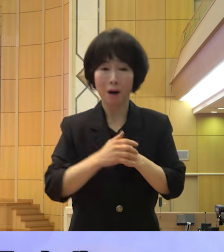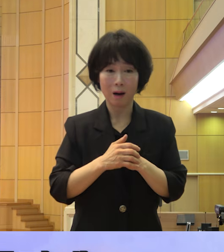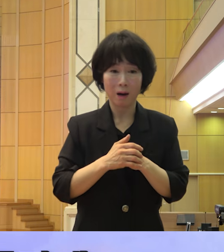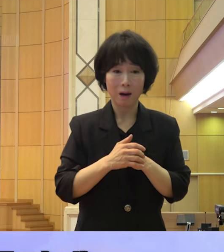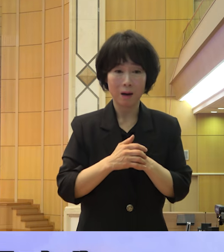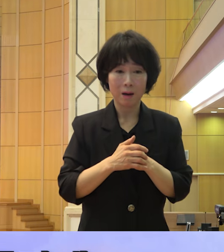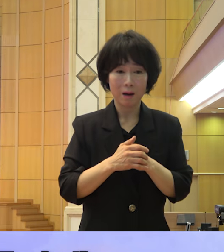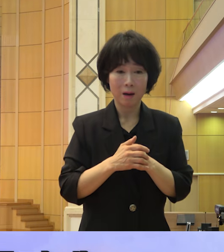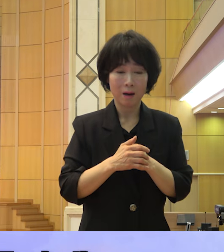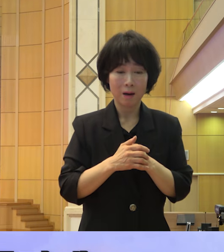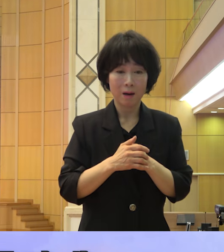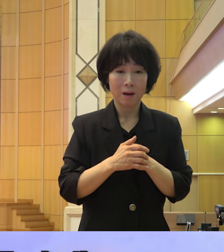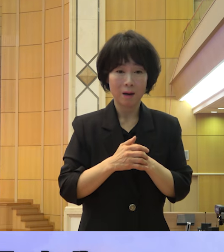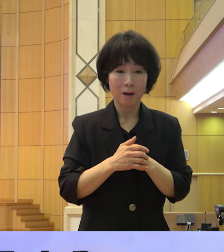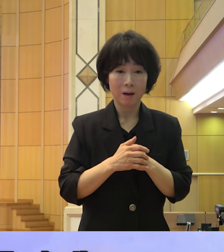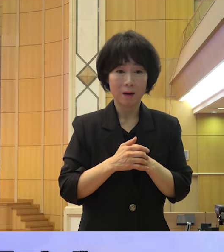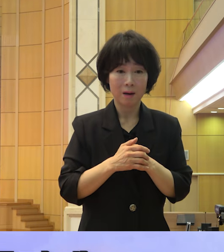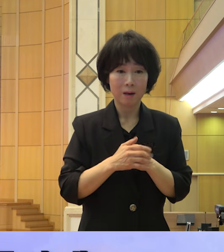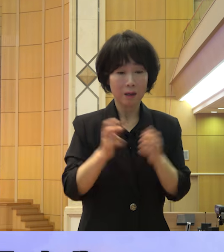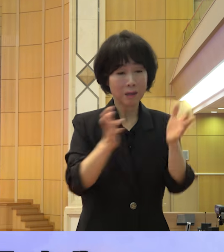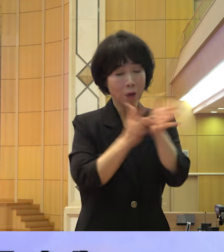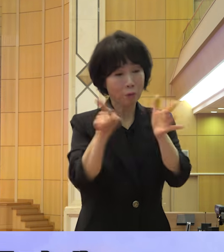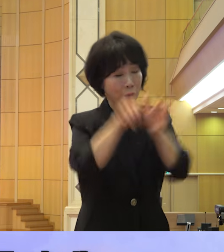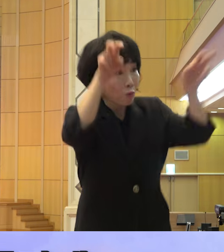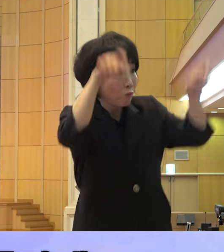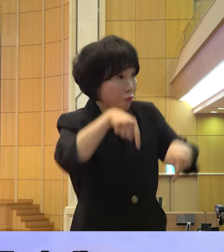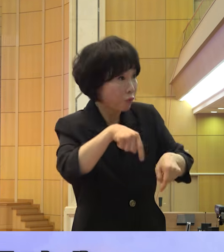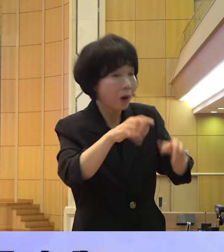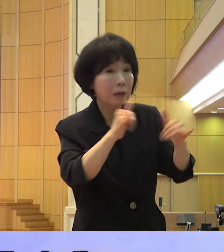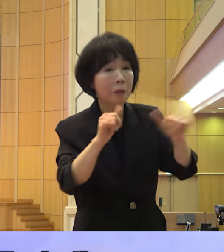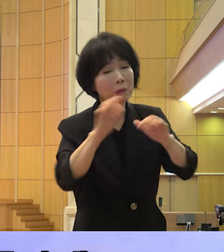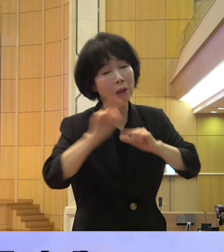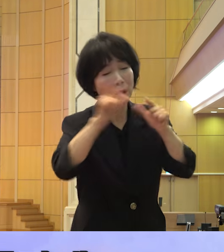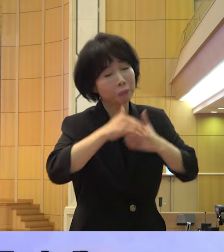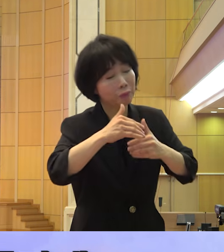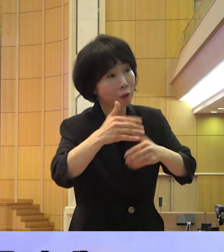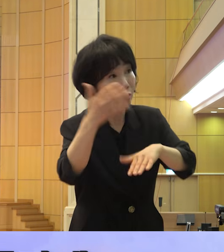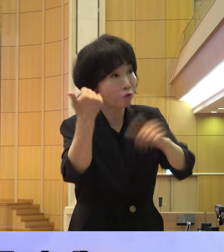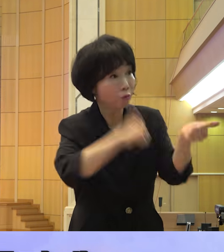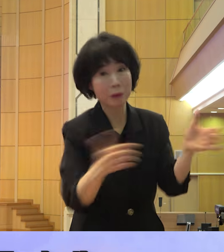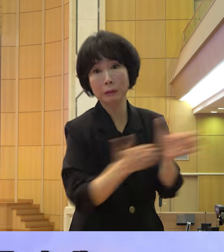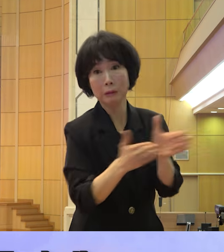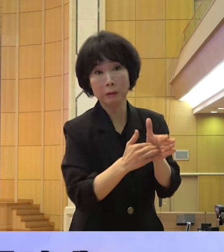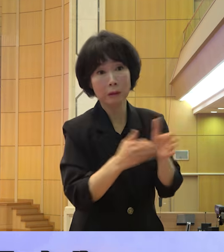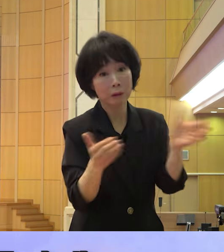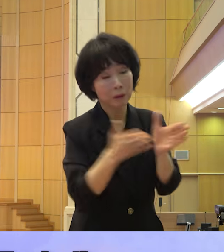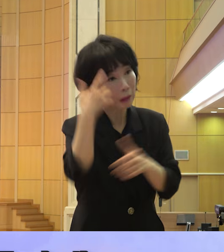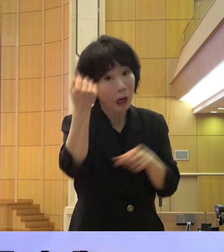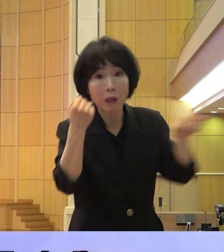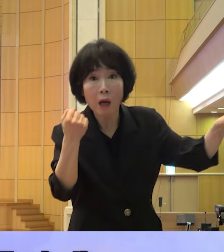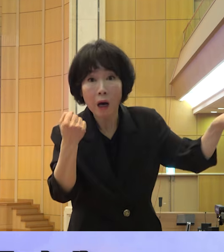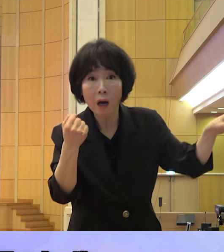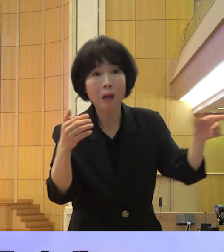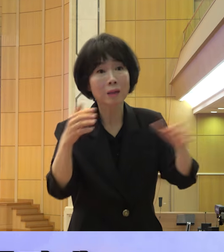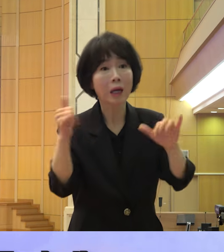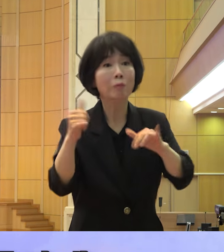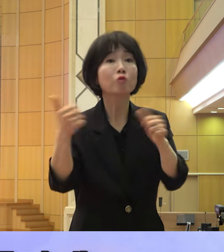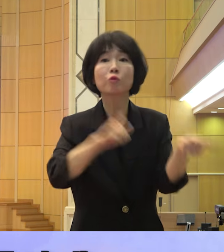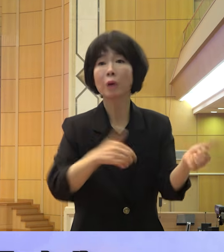영생을 모르는 사람들은 살다가 죽으면 끝인 줄 알아요. 그런데 끝이 아니잖아요. 내가 늘